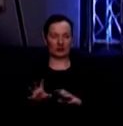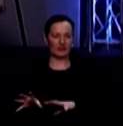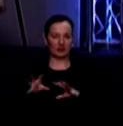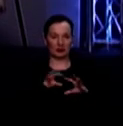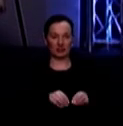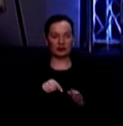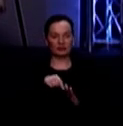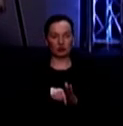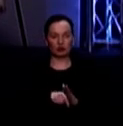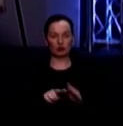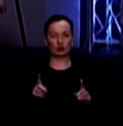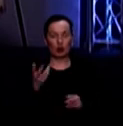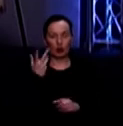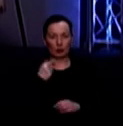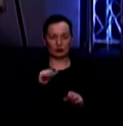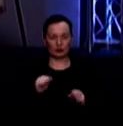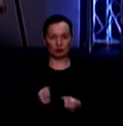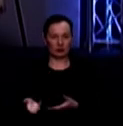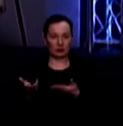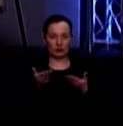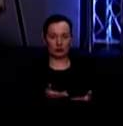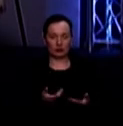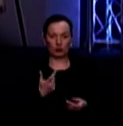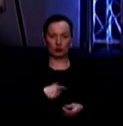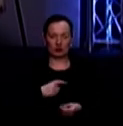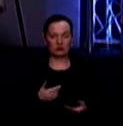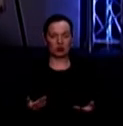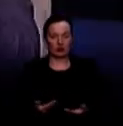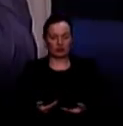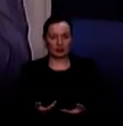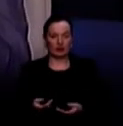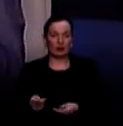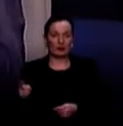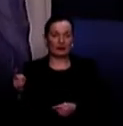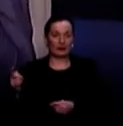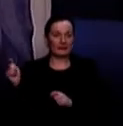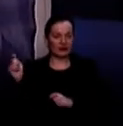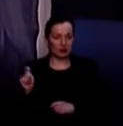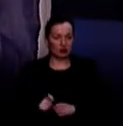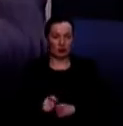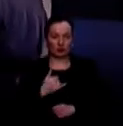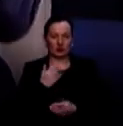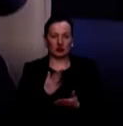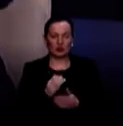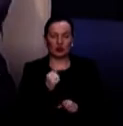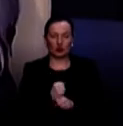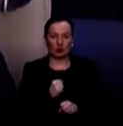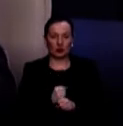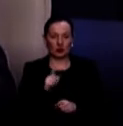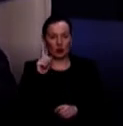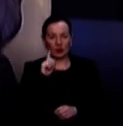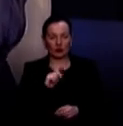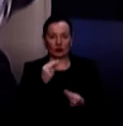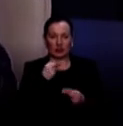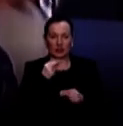зможемо затягти, запросити до себе, живіть до нас, будь ласка, приїжджайте, в нас є робота, в нас комфортно, якісне життя,